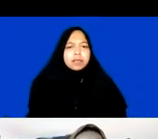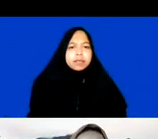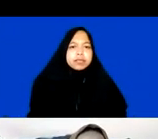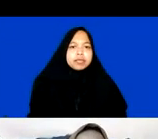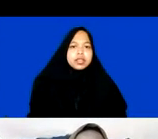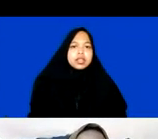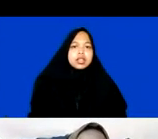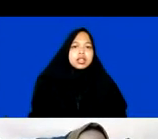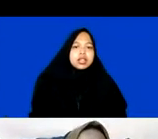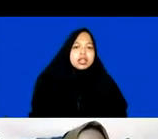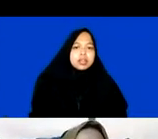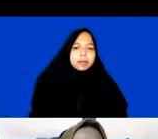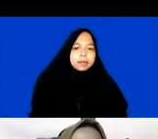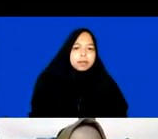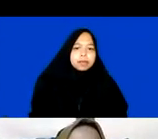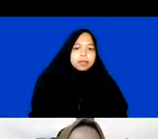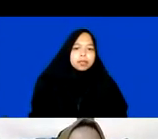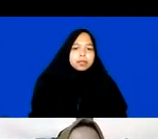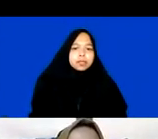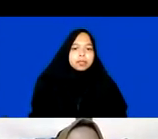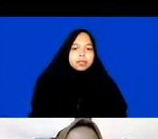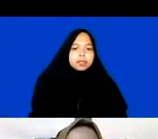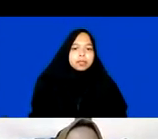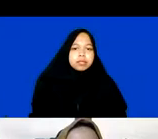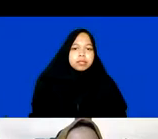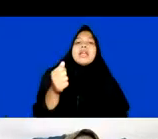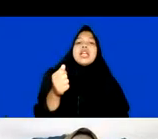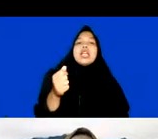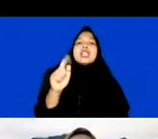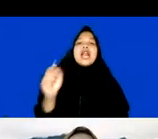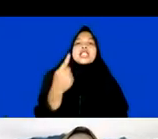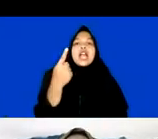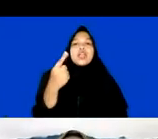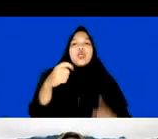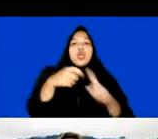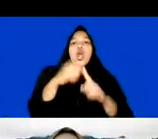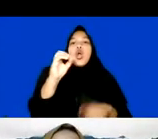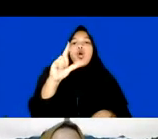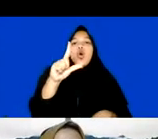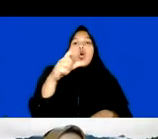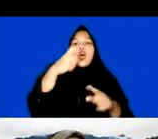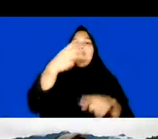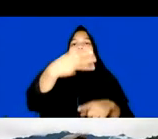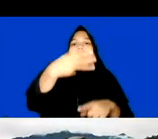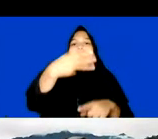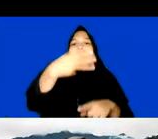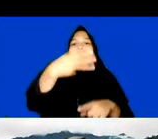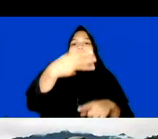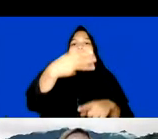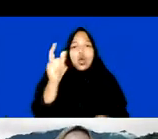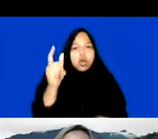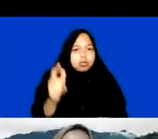Sebenarnya tas itu dibeli oleh salah satu kolektor seni rupa. Nah, oke. Okay. Waktu itu